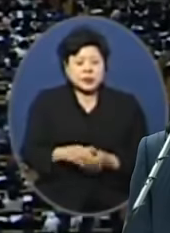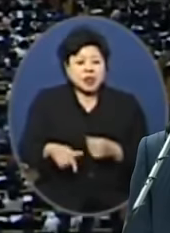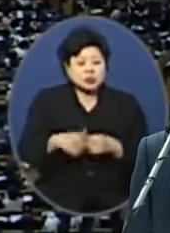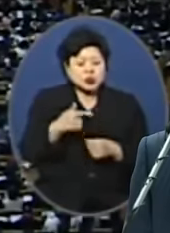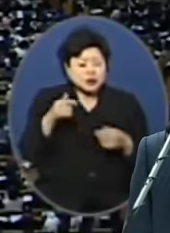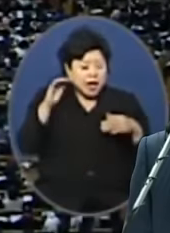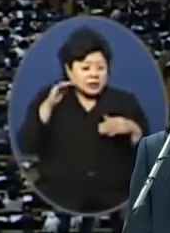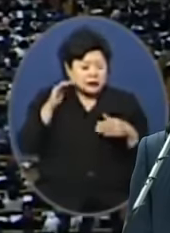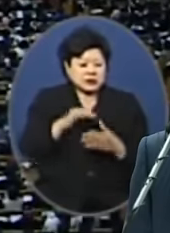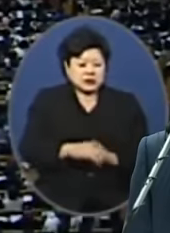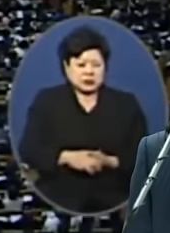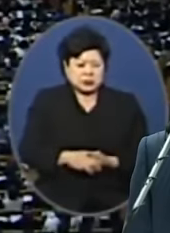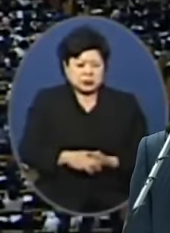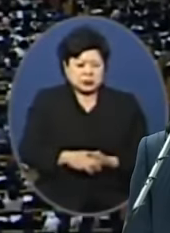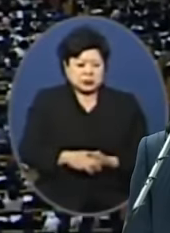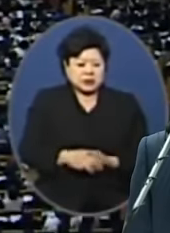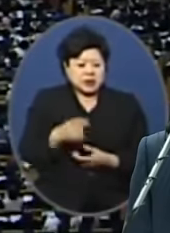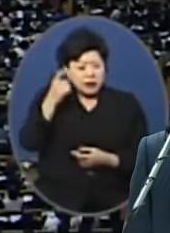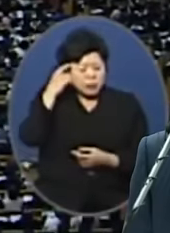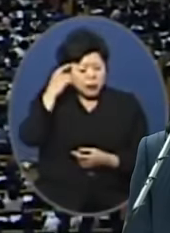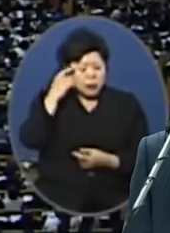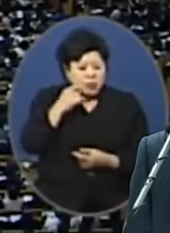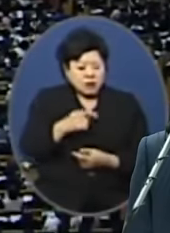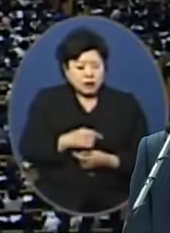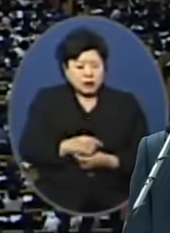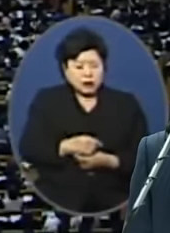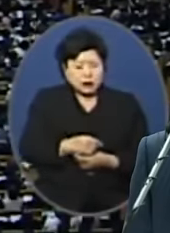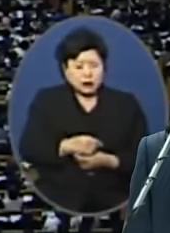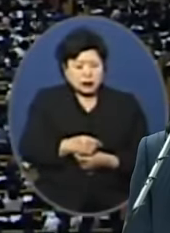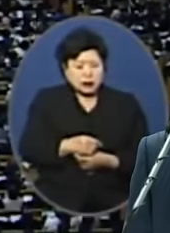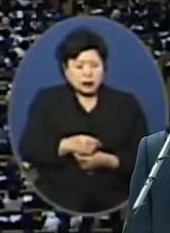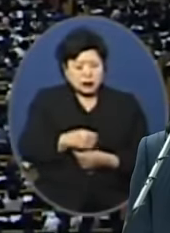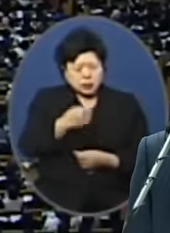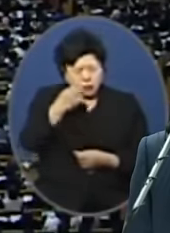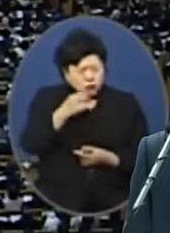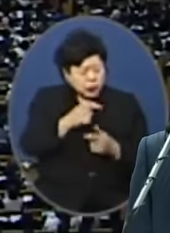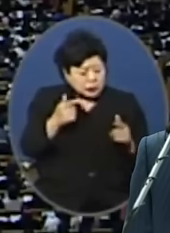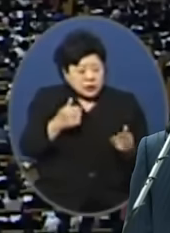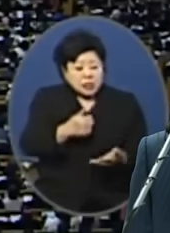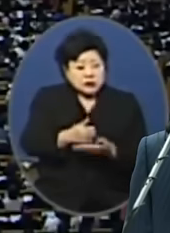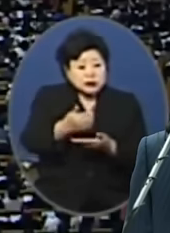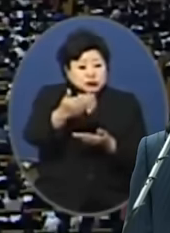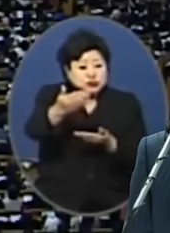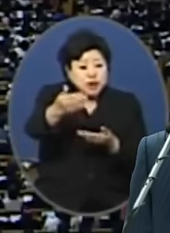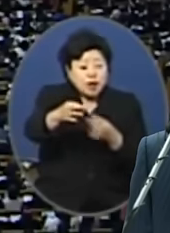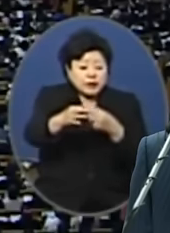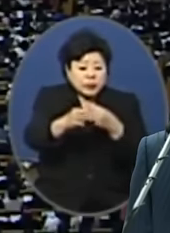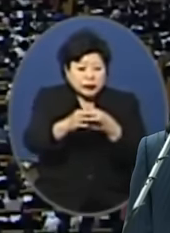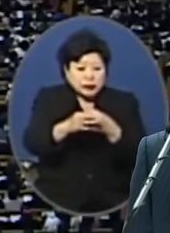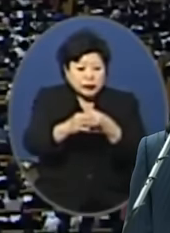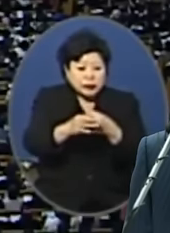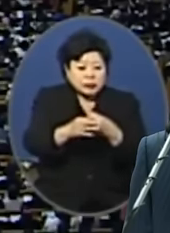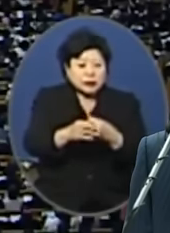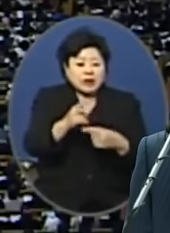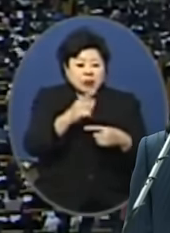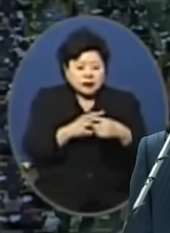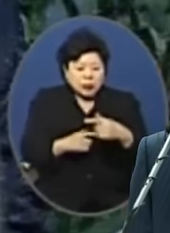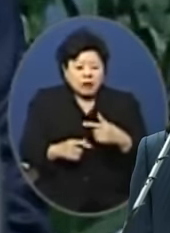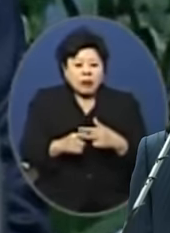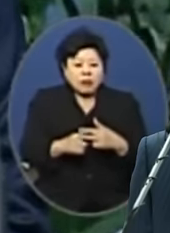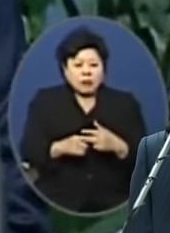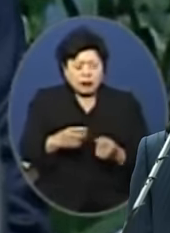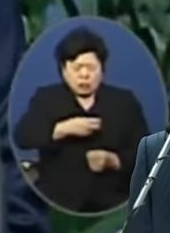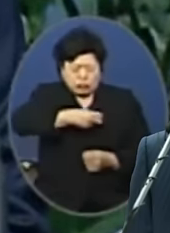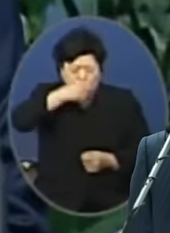초등학생들이 지능적으로 매우 우수하지 못하는 아이들도 칭찬이 들어가면은 플러스 알파가 되어서